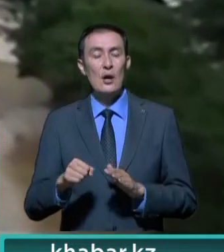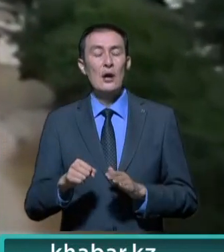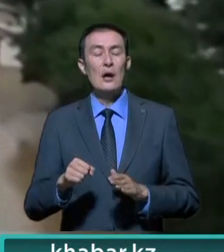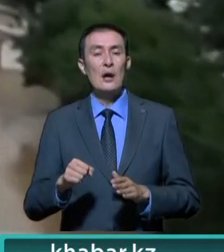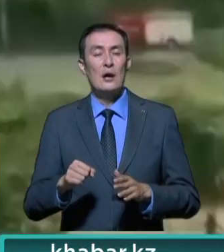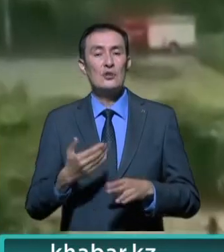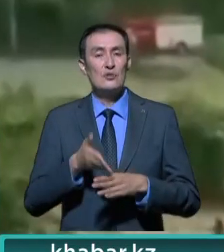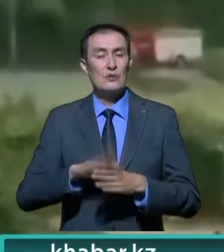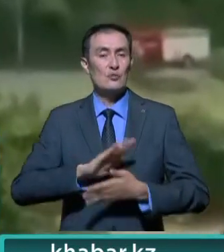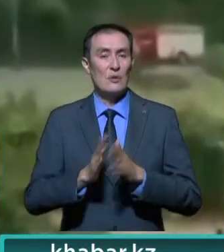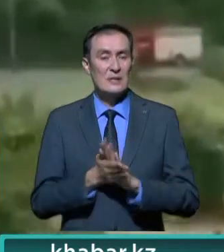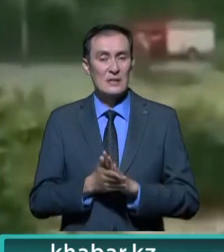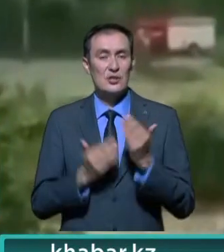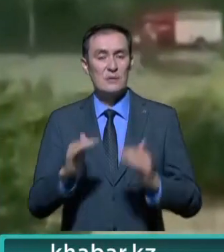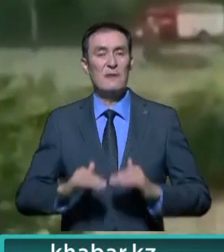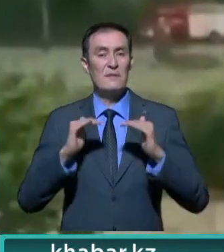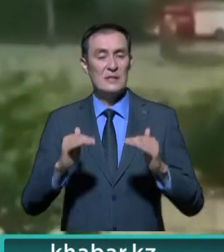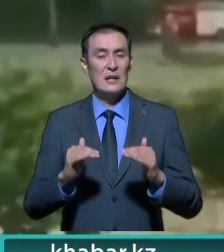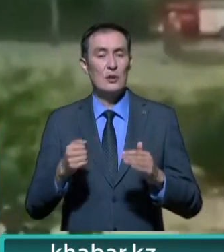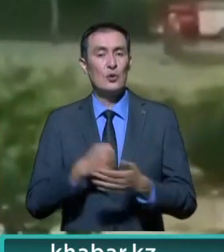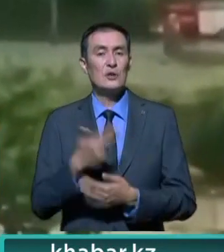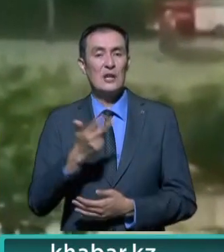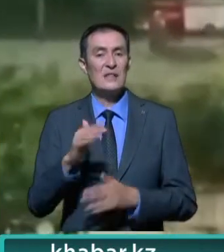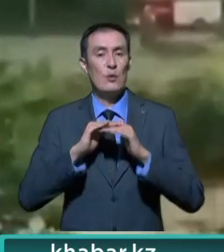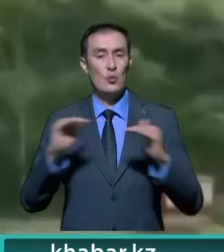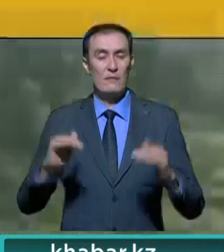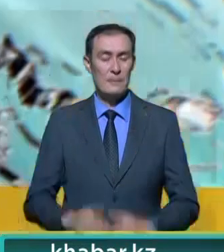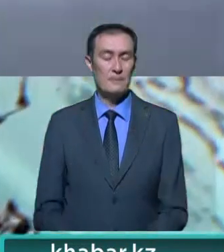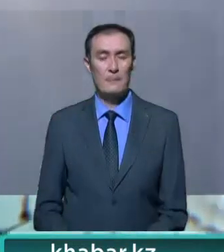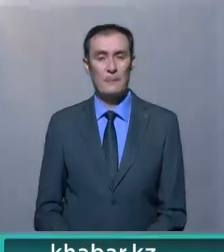реагирования на чрезвычайные ситуации в Чунцине повысили до 1-го.